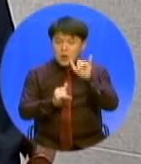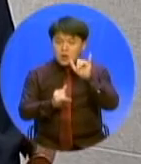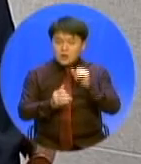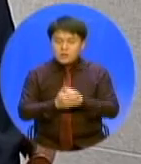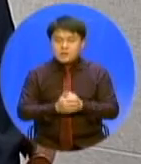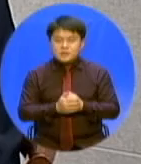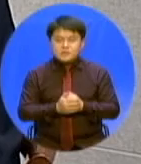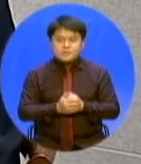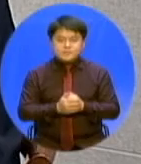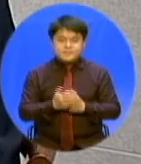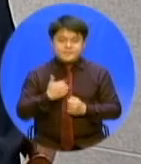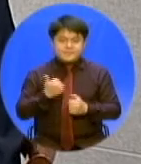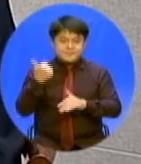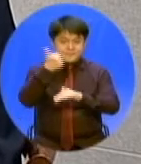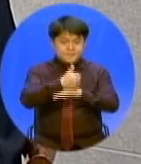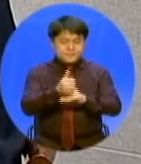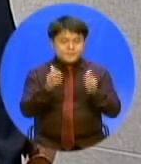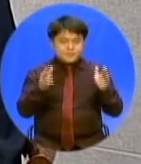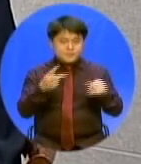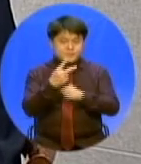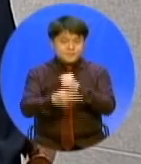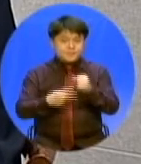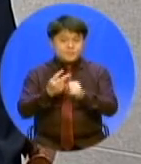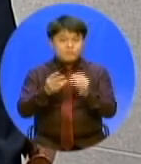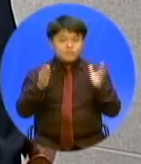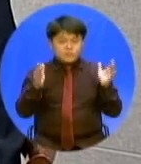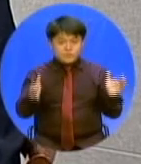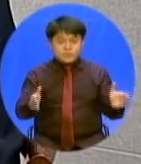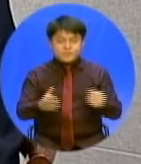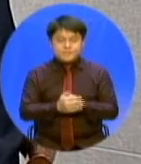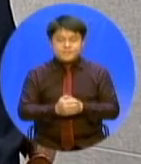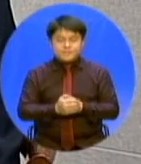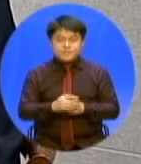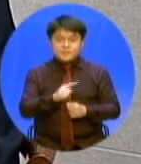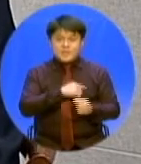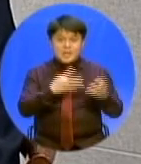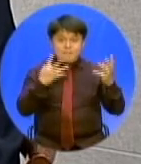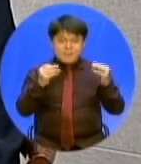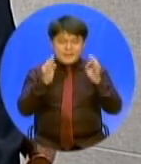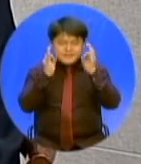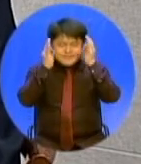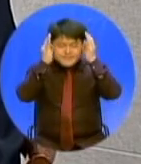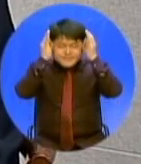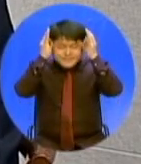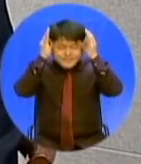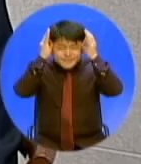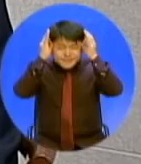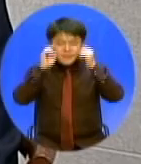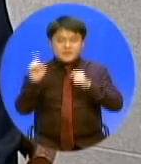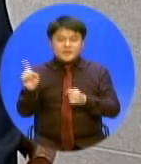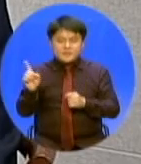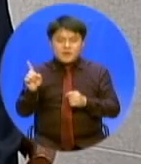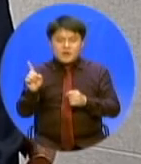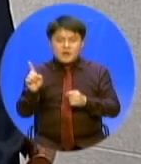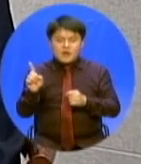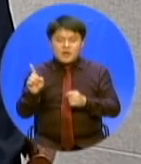자, 제가 취임하면서 지금 2년 동안 가장 많은 에너지를 소비한 부분이 바로 거기입니다.